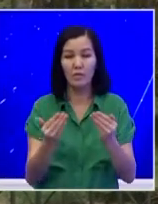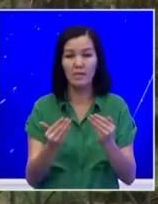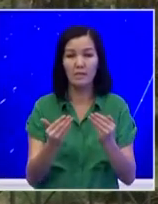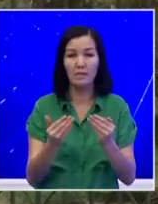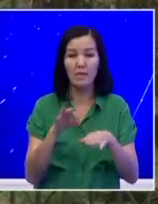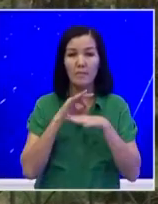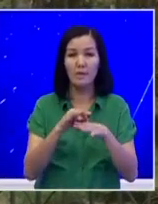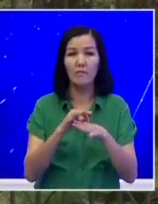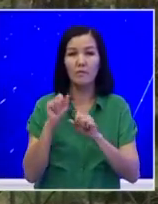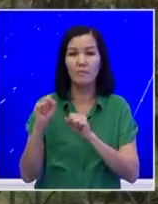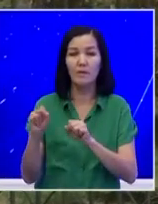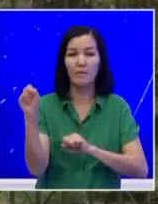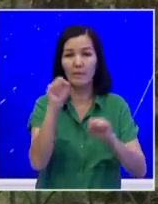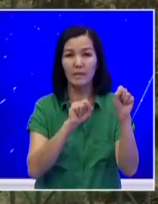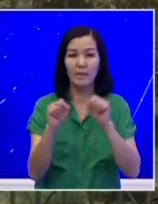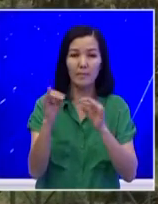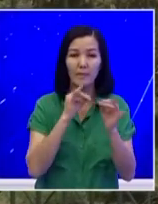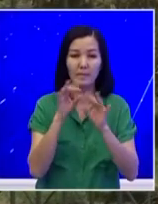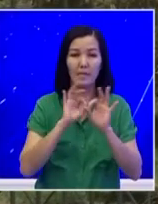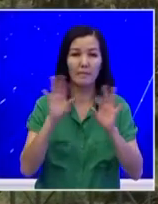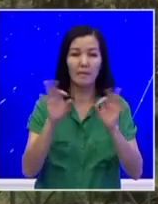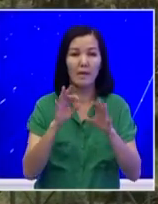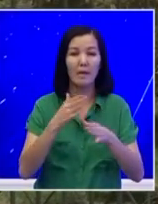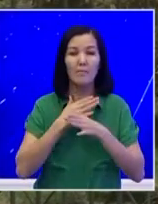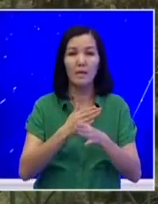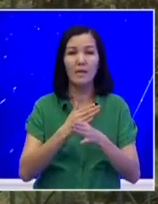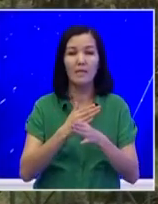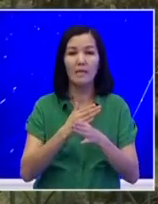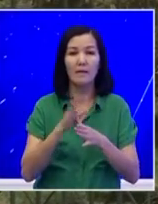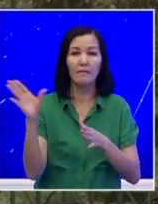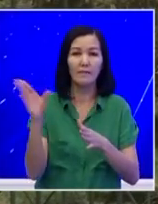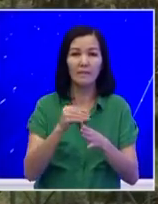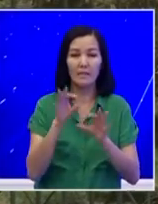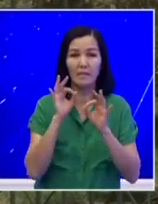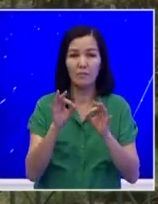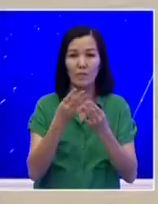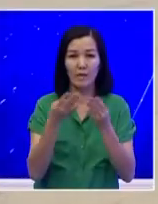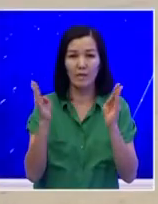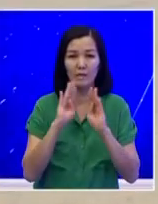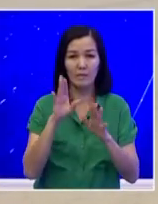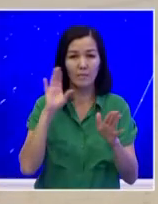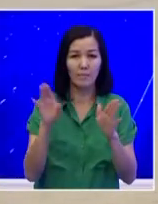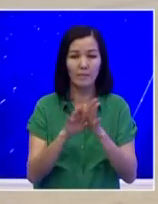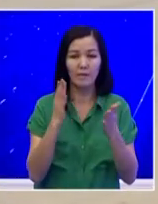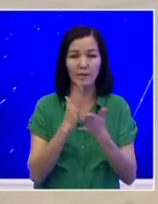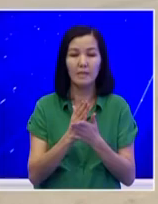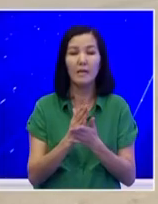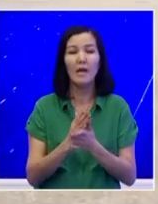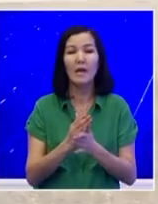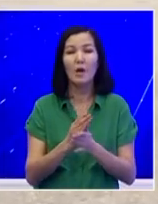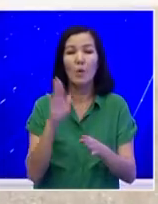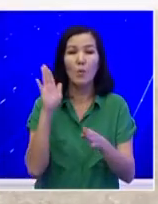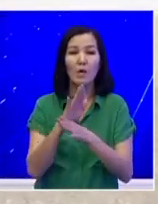и проводятся профилактические беседы с населением. Благодаря этому соблюдаются все нормы карантина. Таким образом, указ